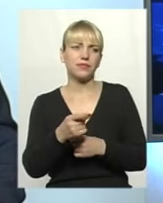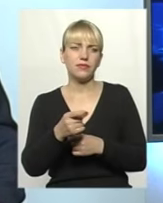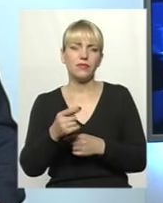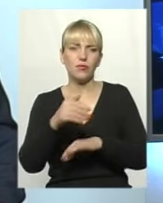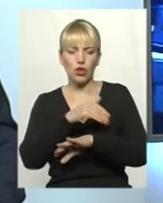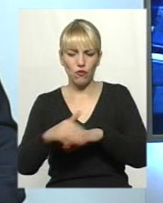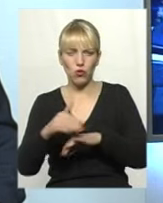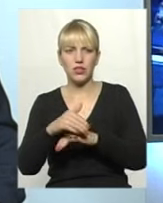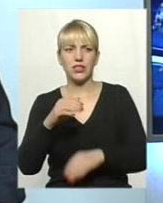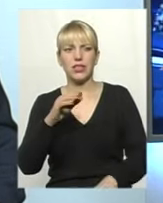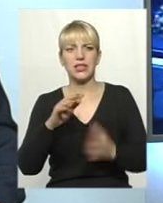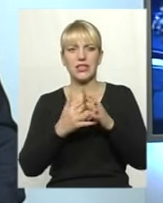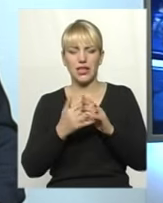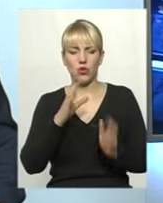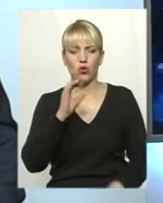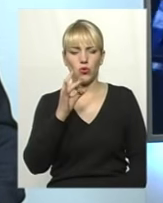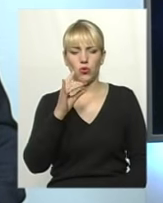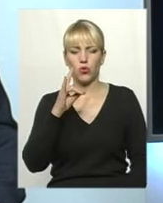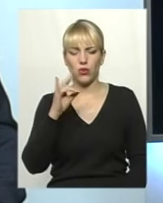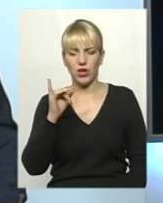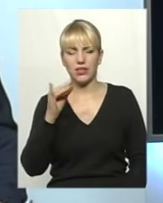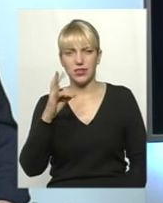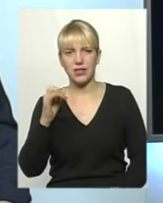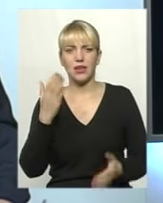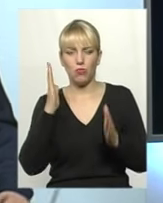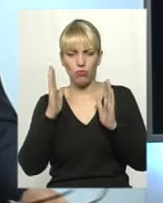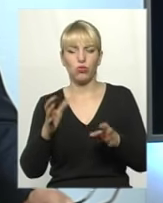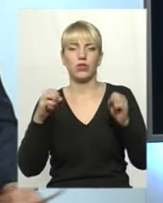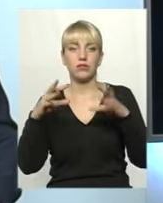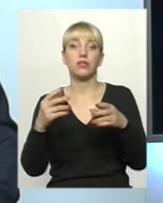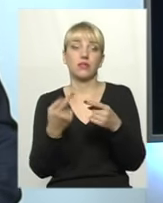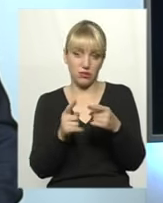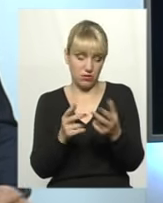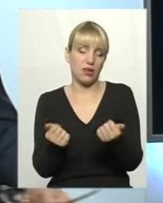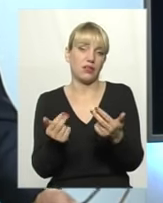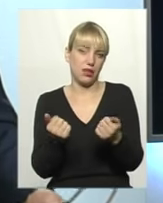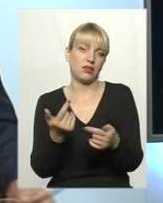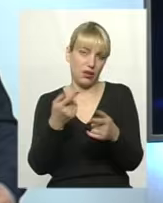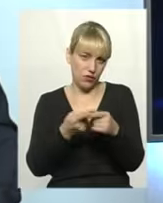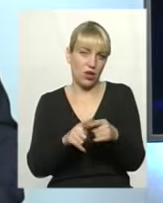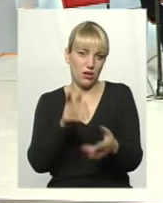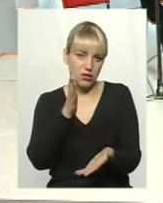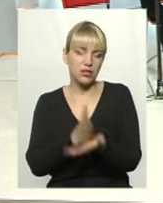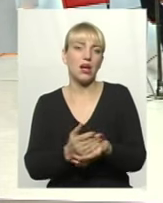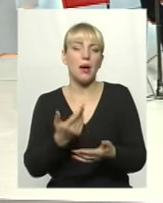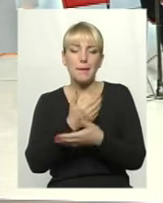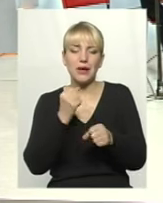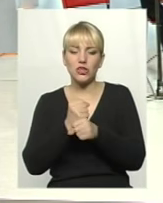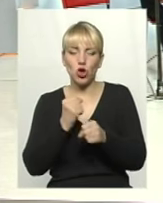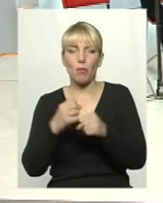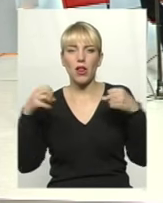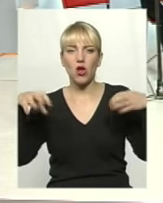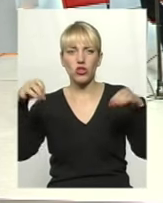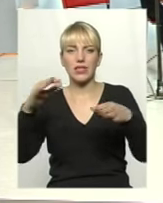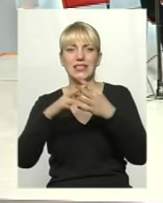на найдальшій вулиці Юринець тепер буде світло. Можна так сказати, чи ні? Так, а воно так і є. Ми зробили освітлення по Іванківцях десь